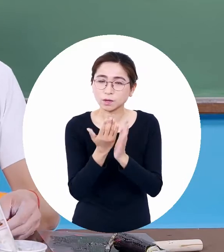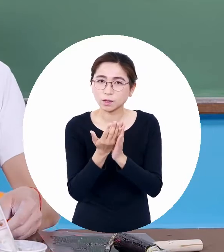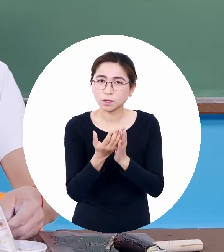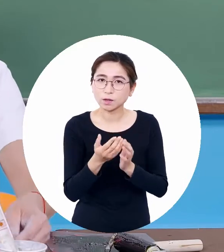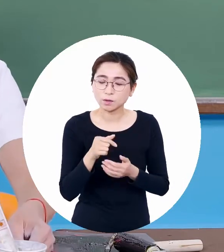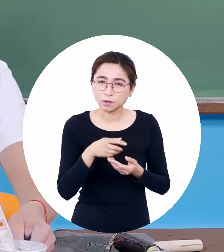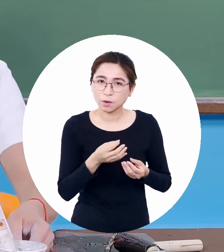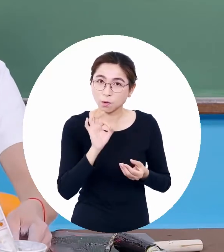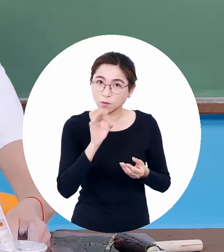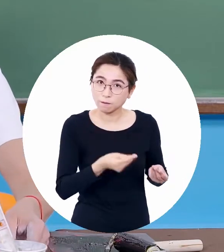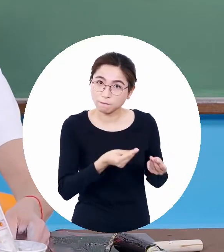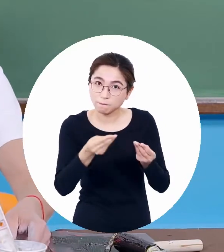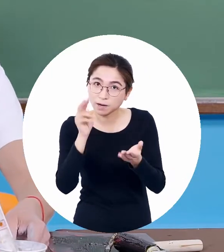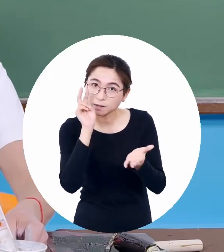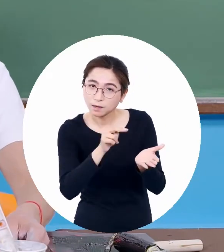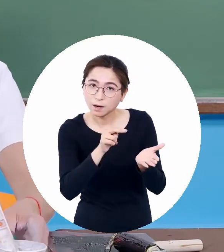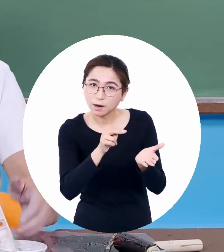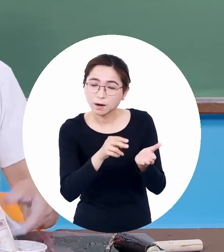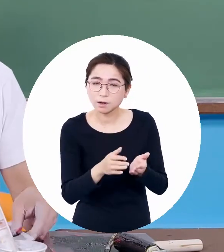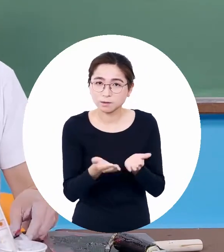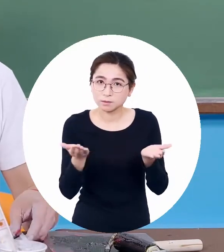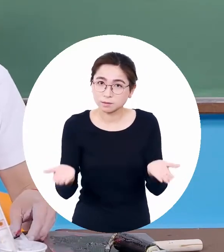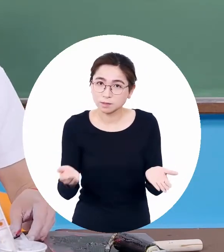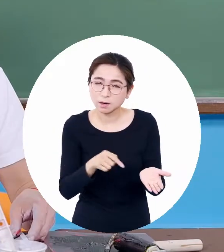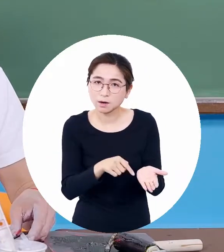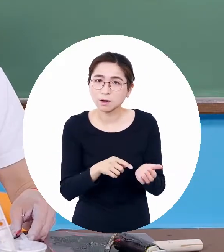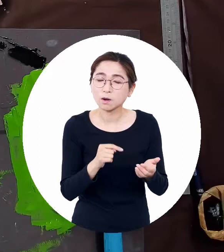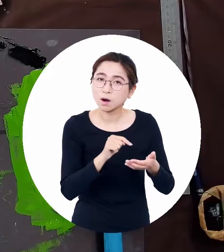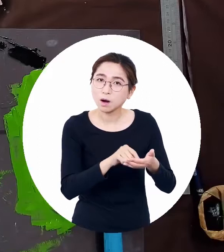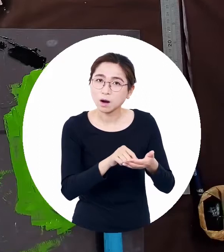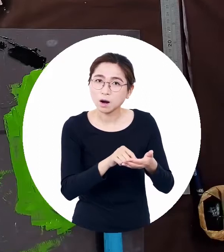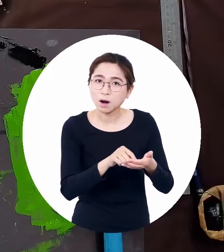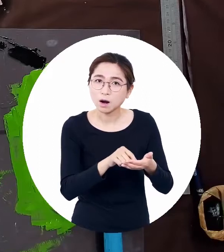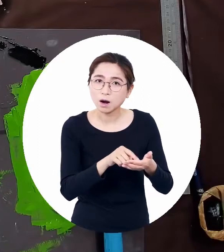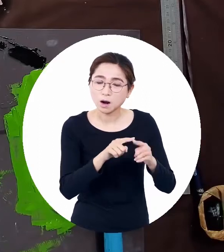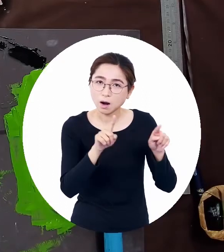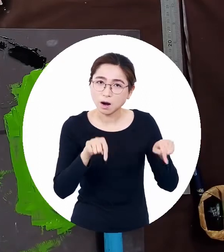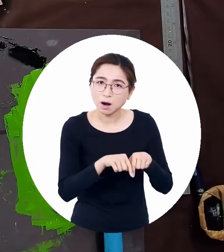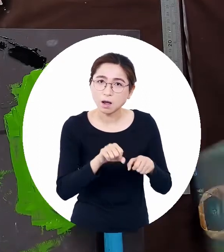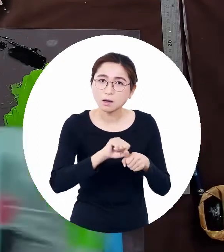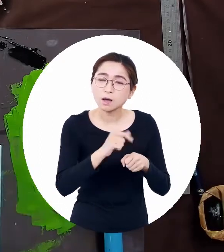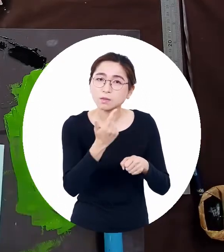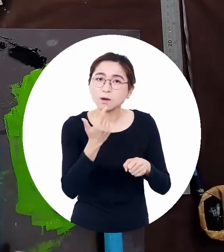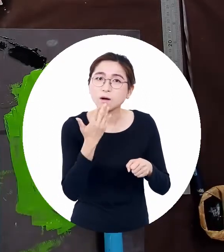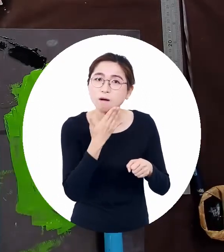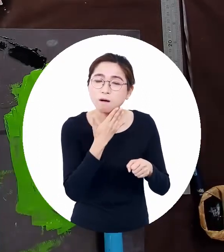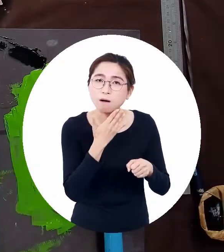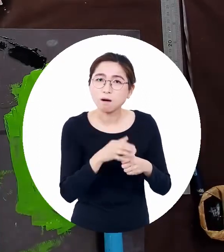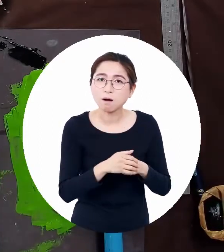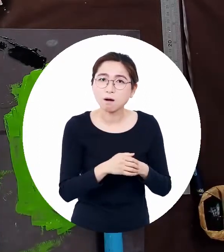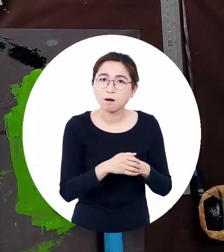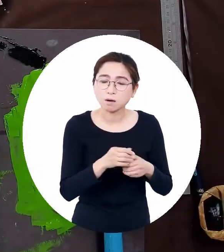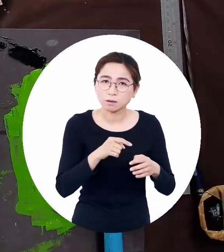啊，幾款都 OK 嘅。咁我哋攞俾大家睇啊。其實我做到咁咯，譬如我依次都係，譬如我依次可能太多墨